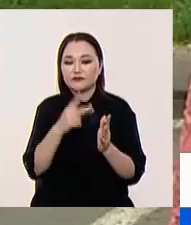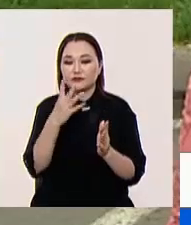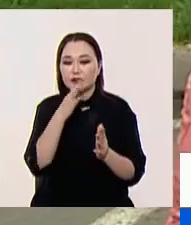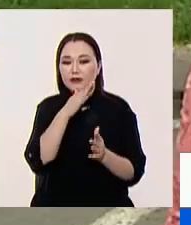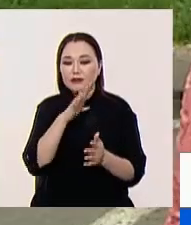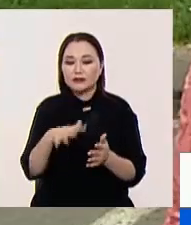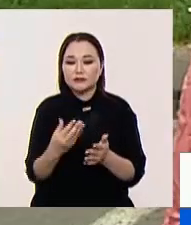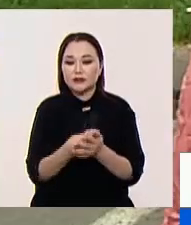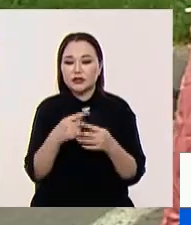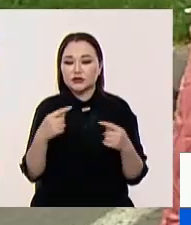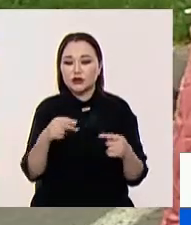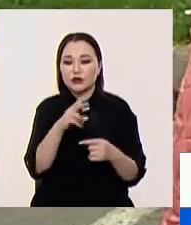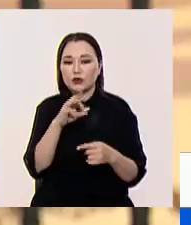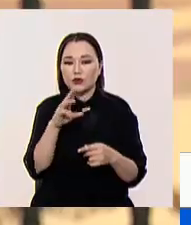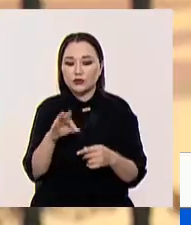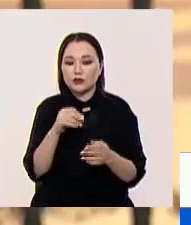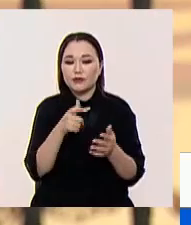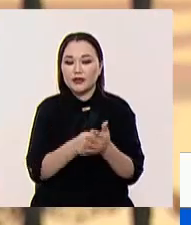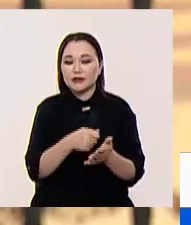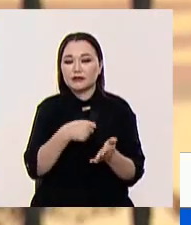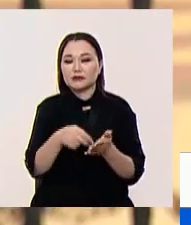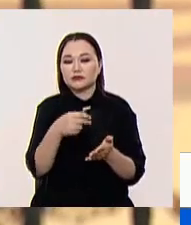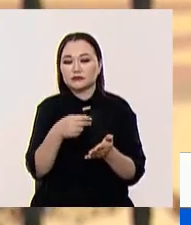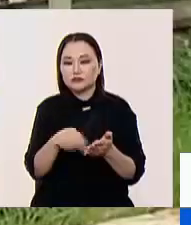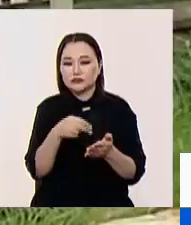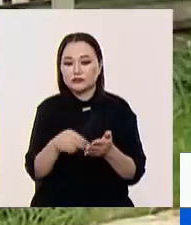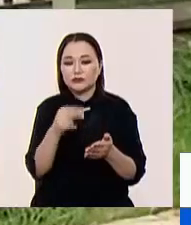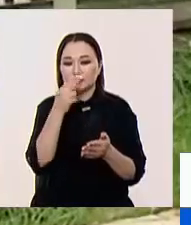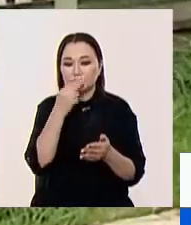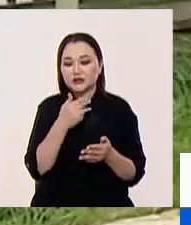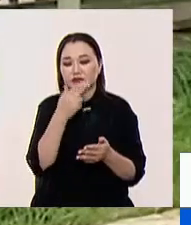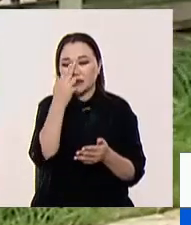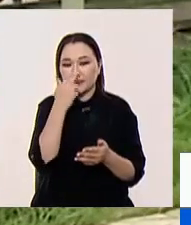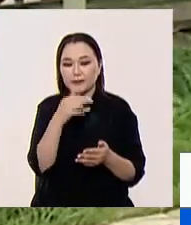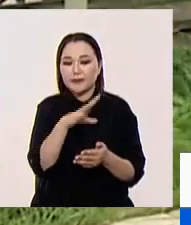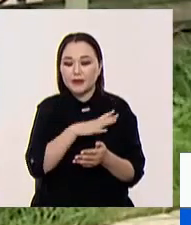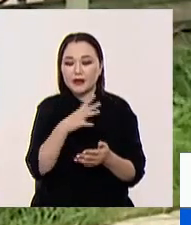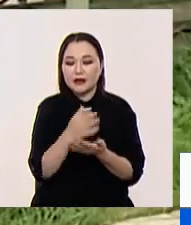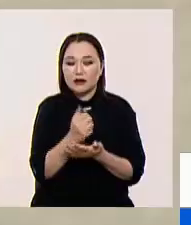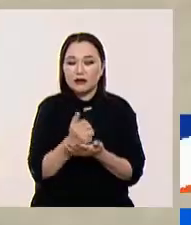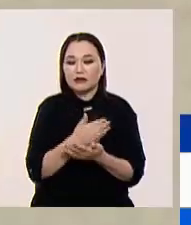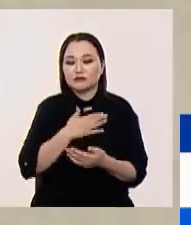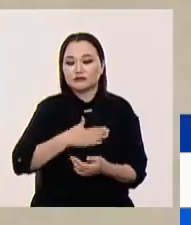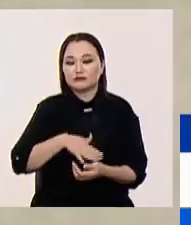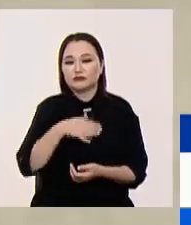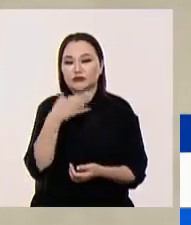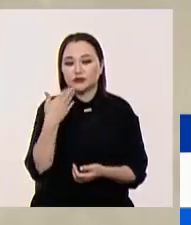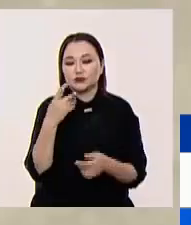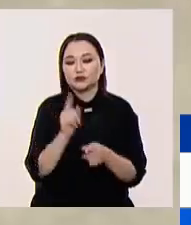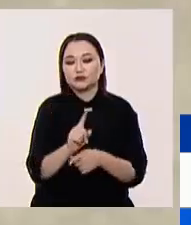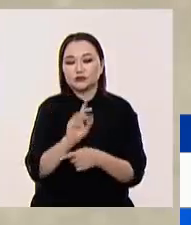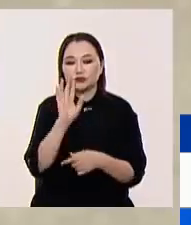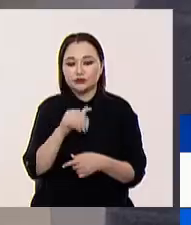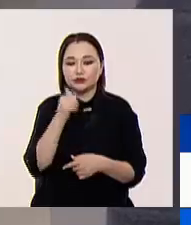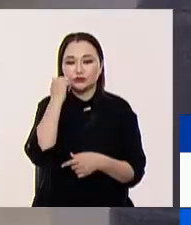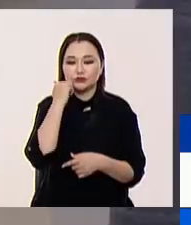жылдан бері түрлі лотерея билетін сатып алып, бағын сынауды әдетке айналдырған. Бірақ осыған дейінгі ұтыстары көңілін көншітпеген. Сонда да қария